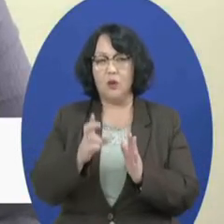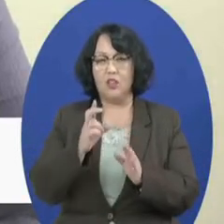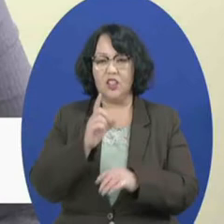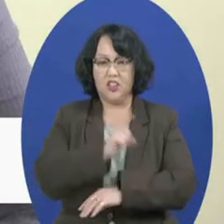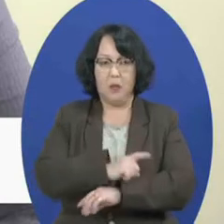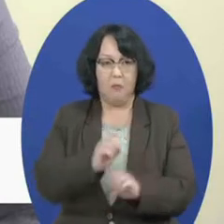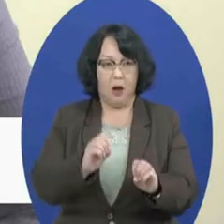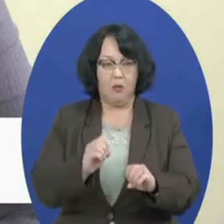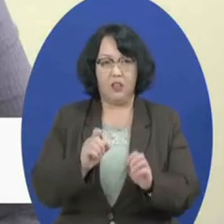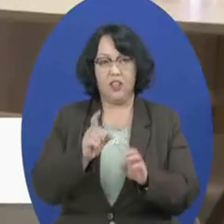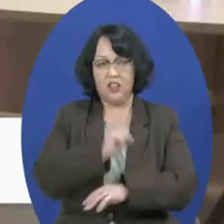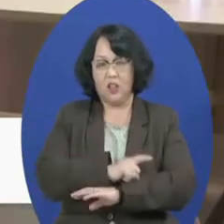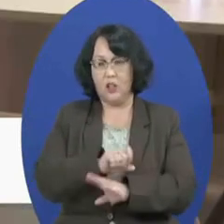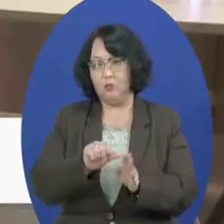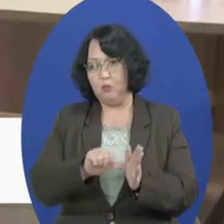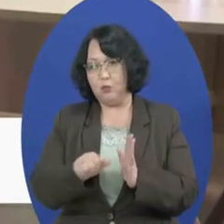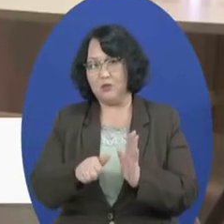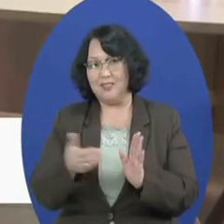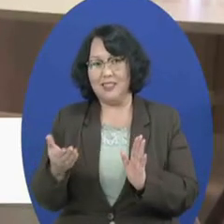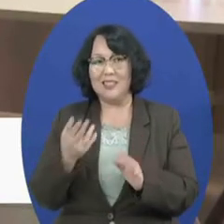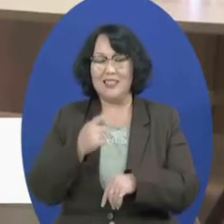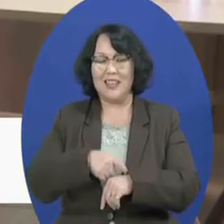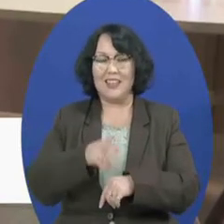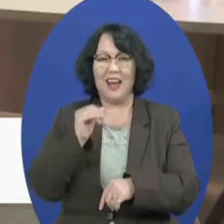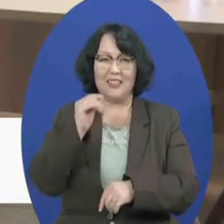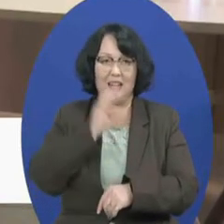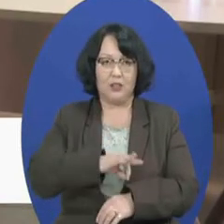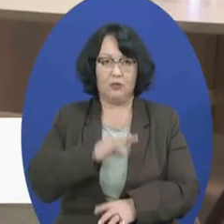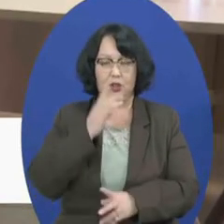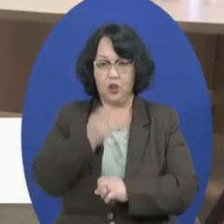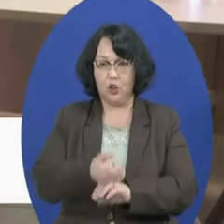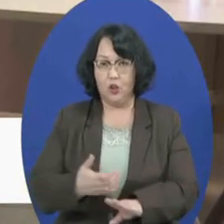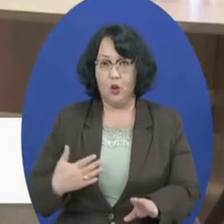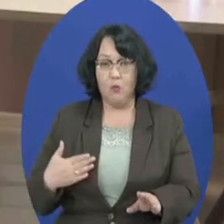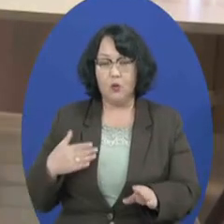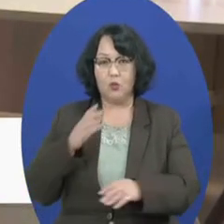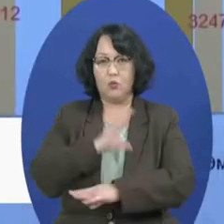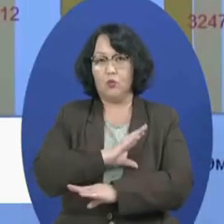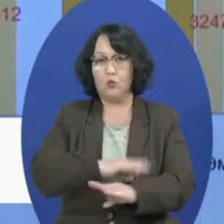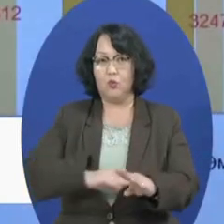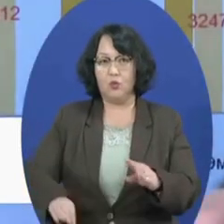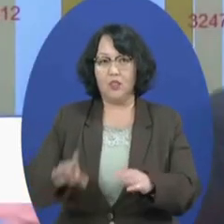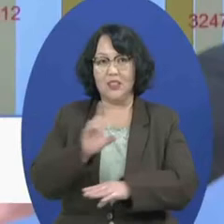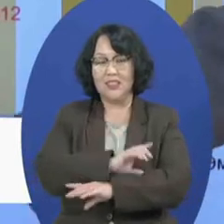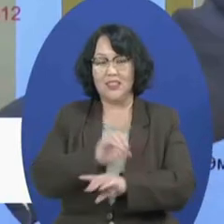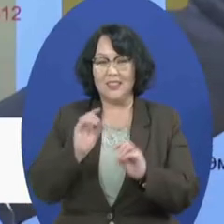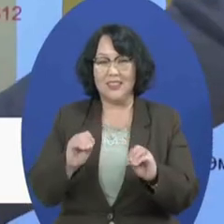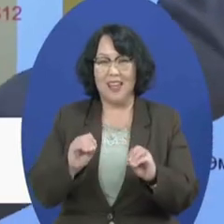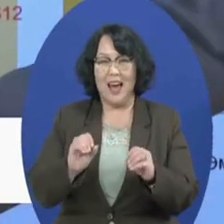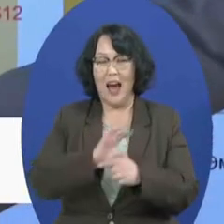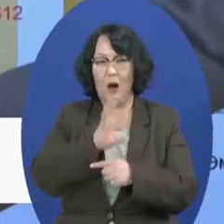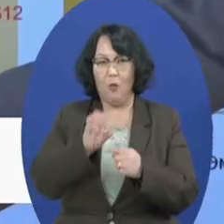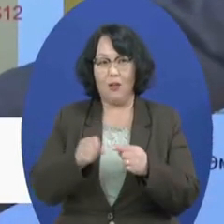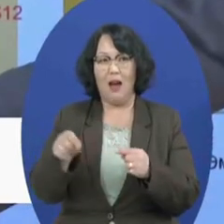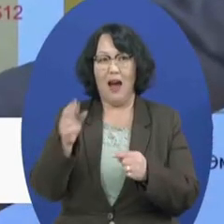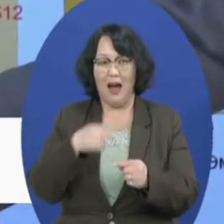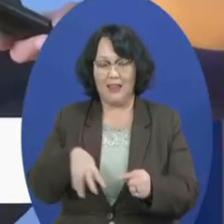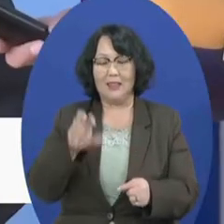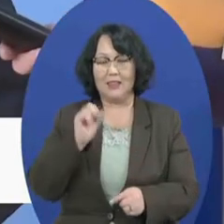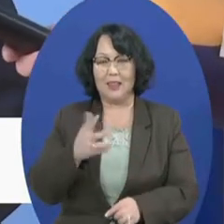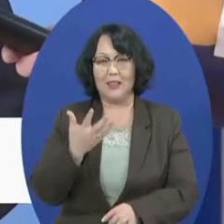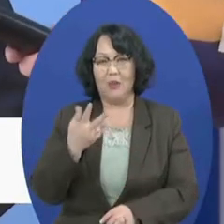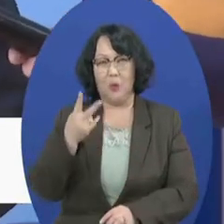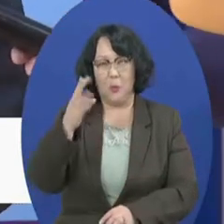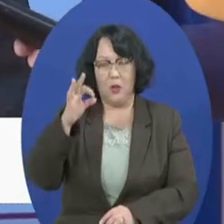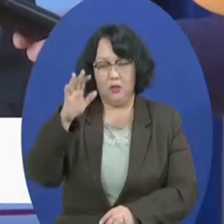бид нэр ярьж байна. Өглөө хүүхдүүд өнгөрсөн жилийн хугацаанд сурагчдын хичээлийн агуулгын алдагдал 50% байсныг 22% болтол